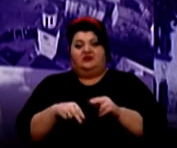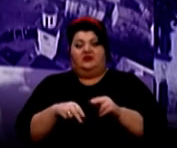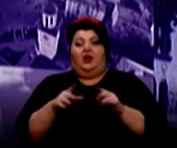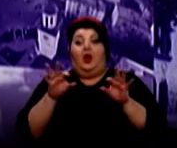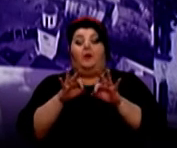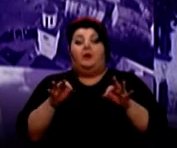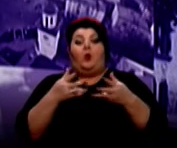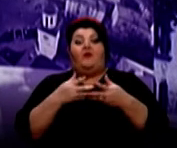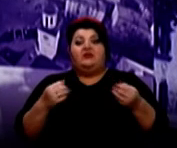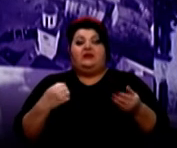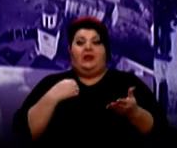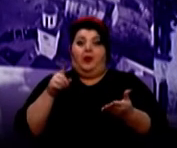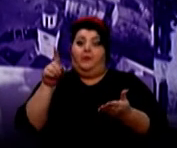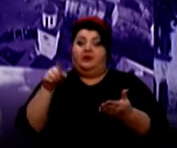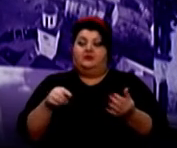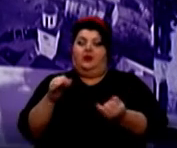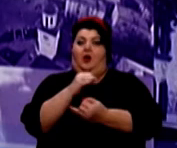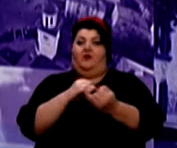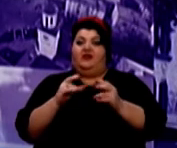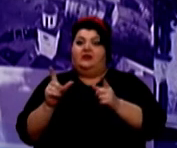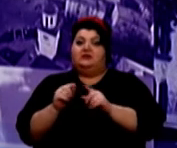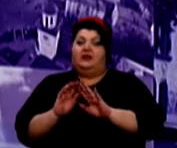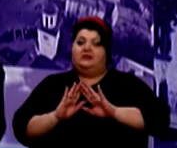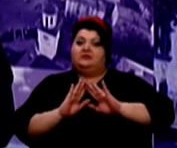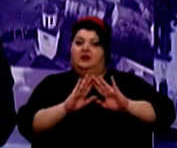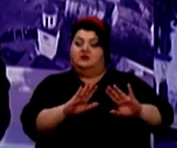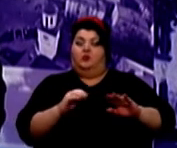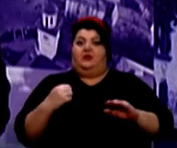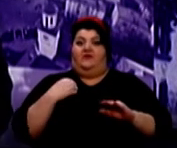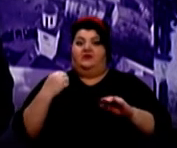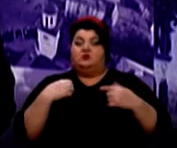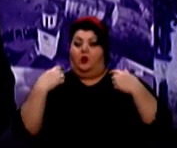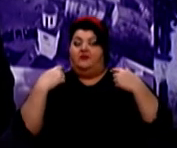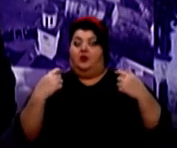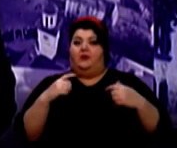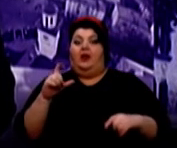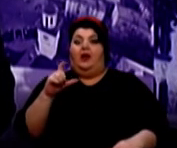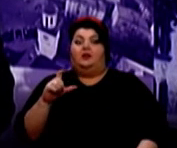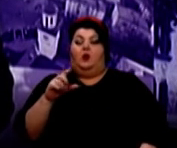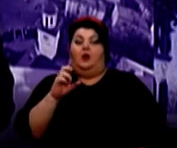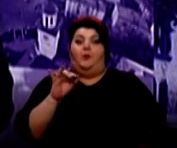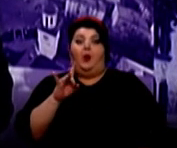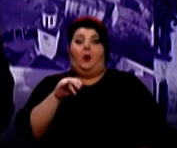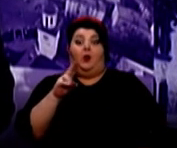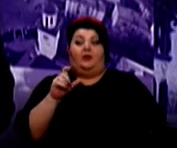призов 2019 року говорили з заступником військового комісара Полтавської області Едуардом